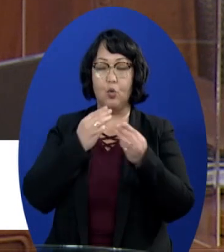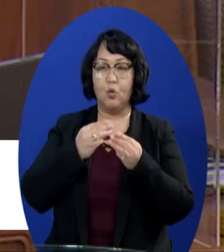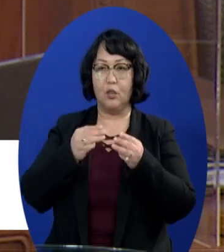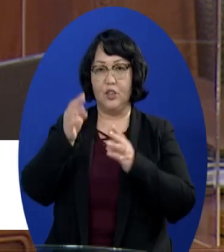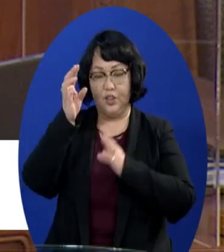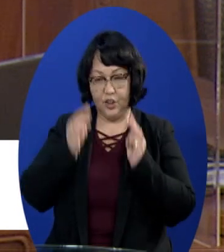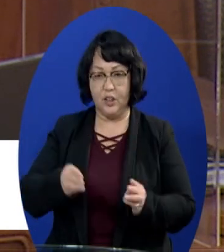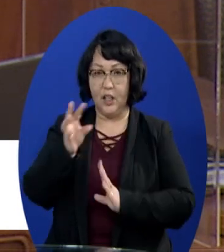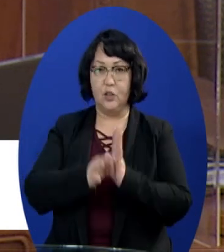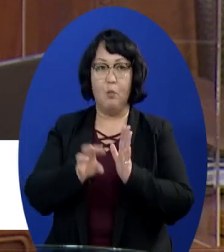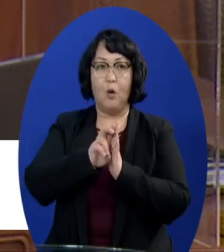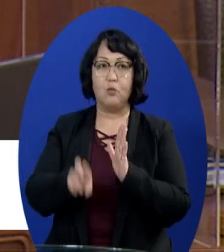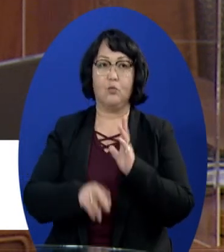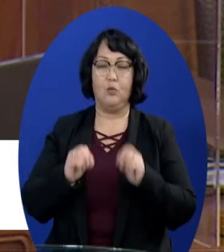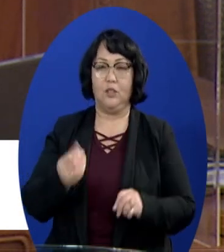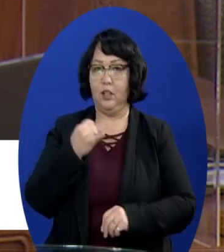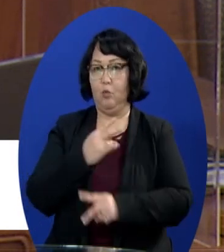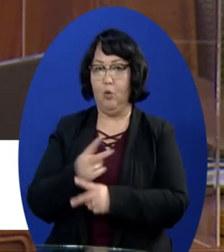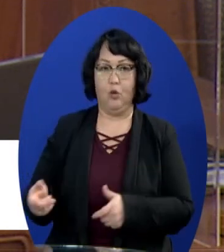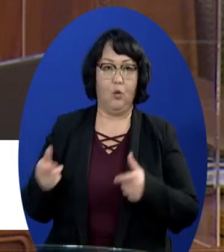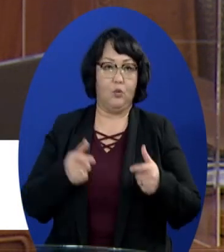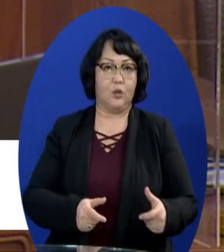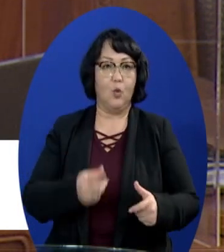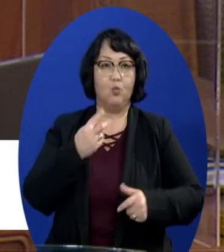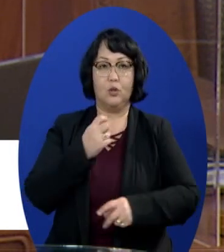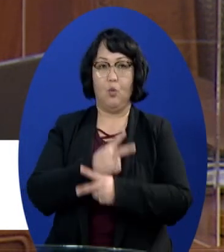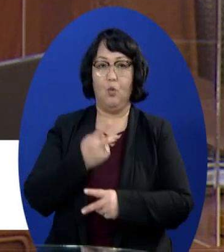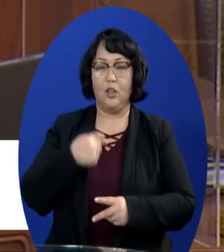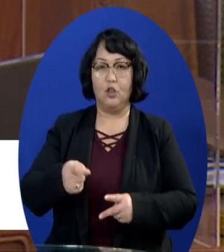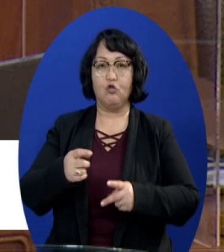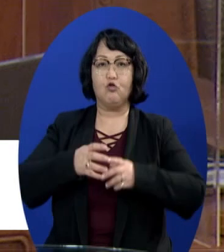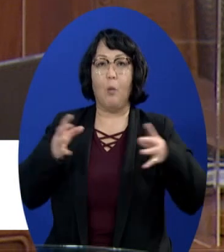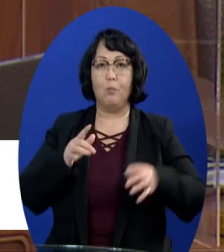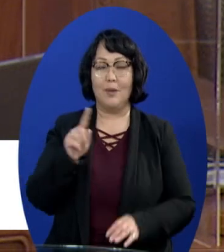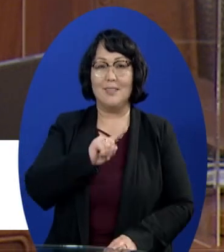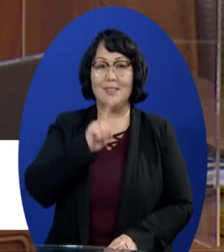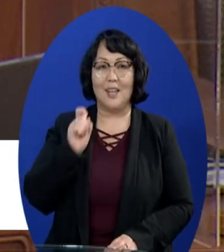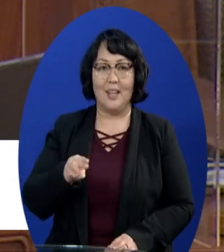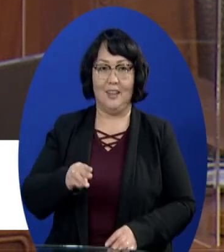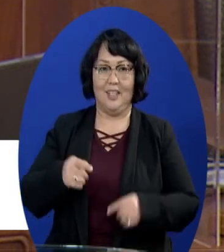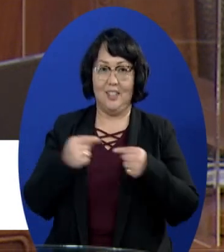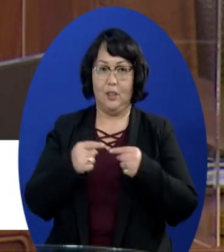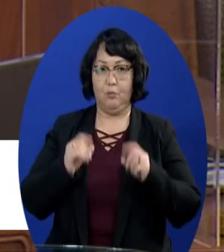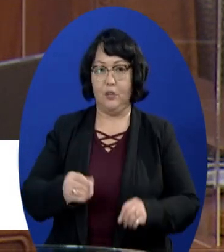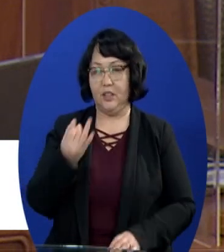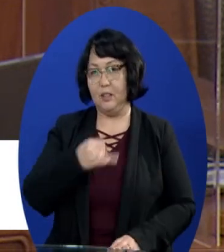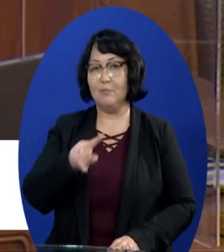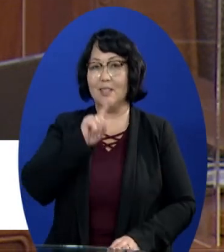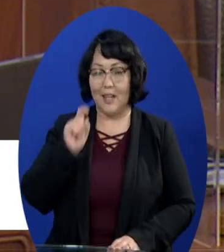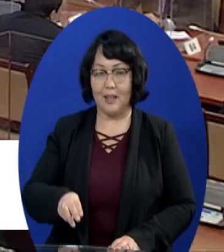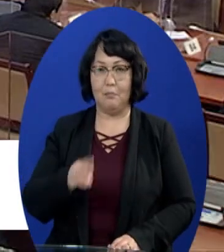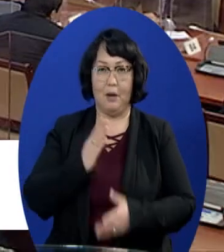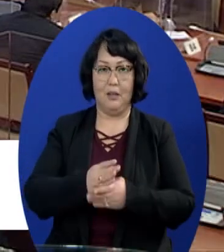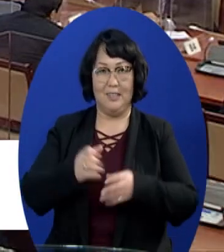ийм хууль оруулж ирсэн. Энэ бол үндсэн хуулийн одоо маш том заалтыг зөрчсөн ийм заалт болж байгаа шүү. Энэ дээр бол маш анхааралтай